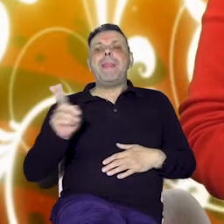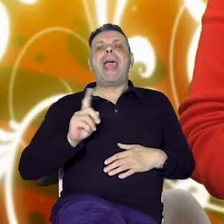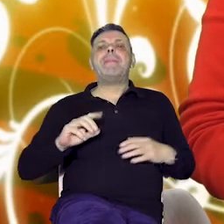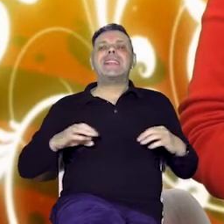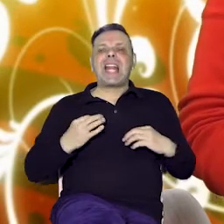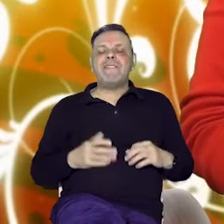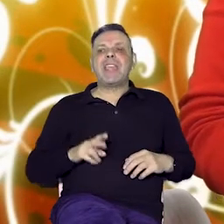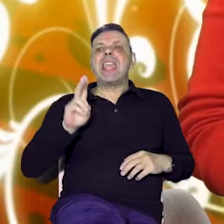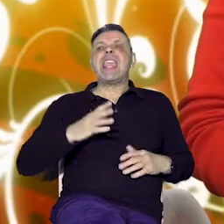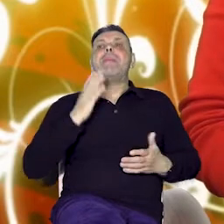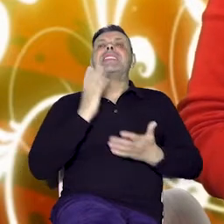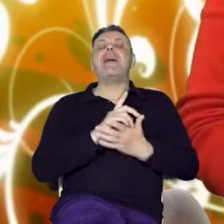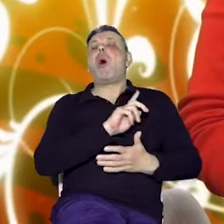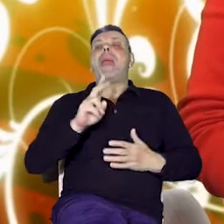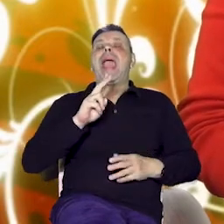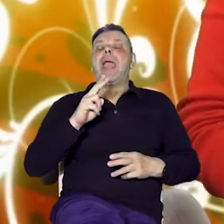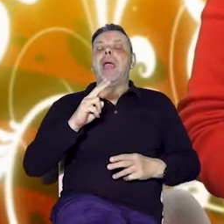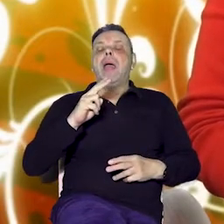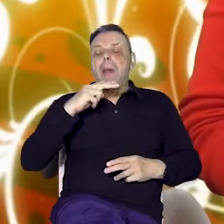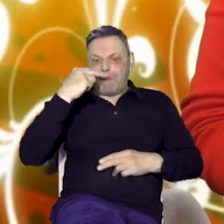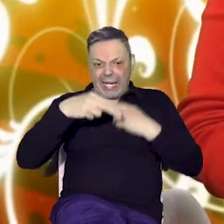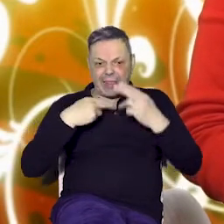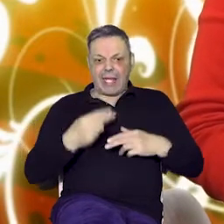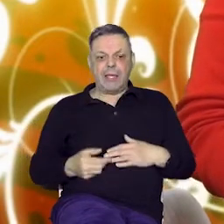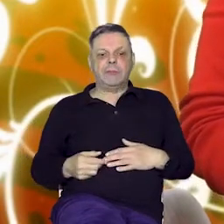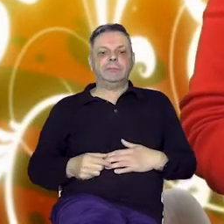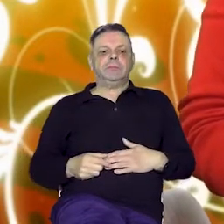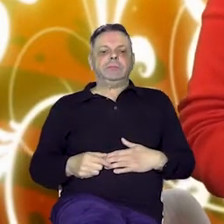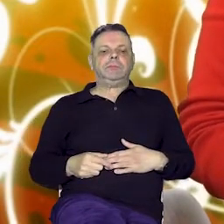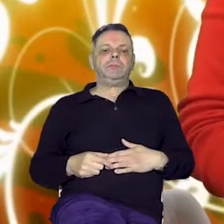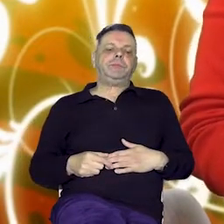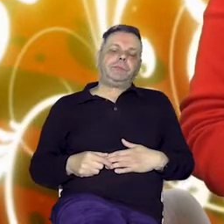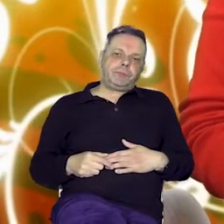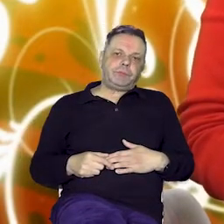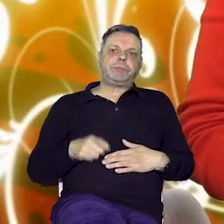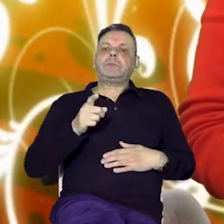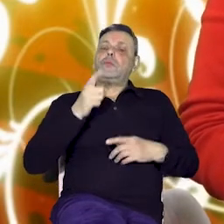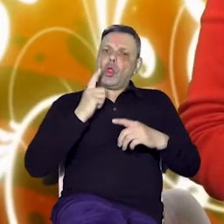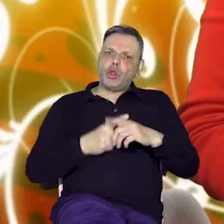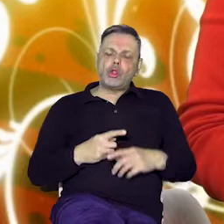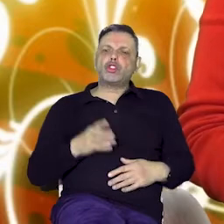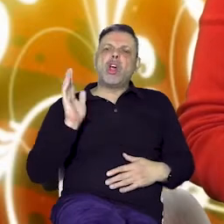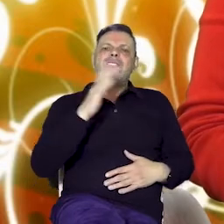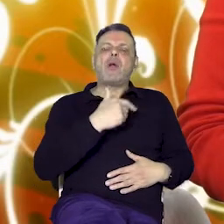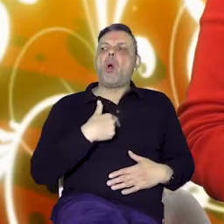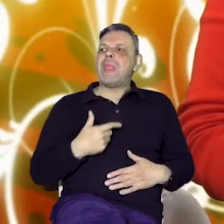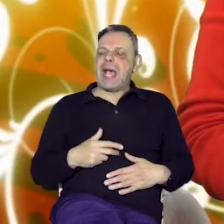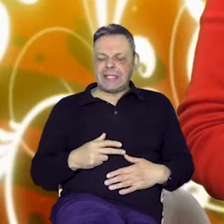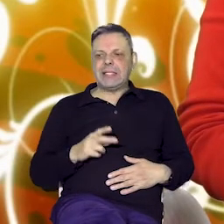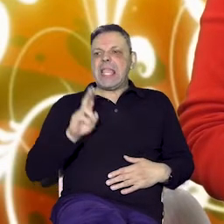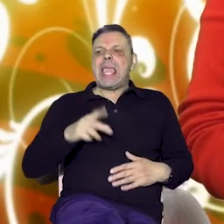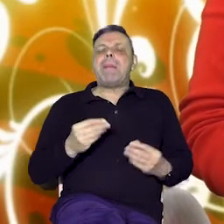samo nepregledanih. Znate to, da je ona jedna u stvari tučna izreka. Svatko od nas je bolestan na neki